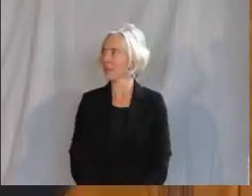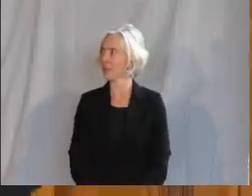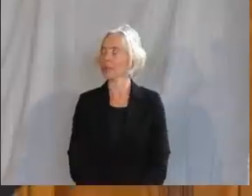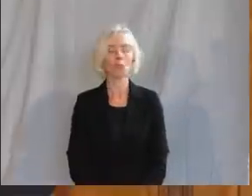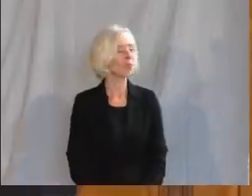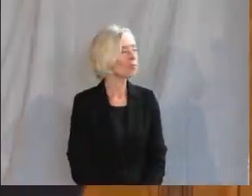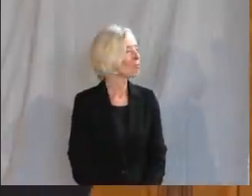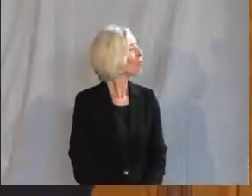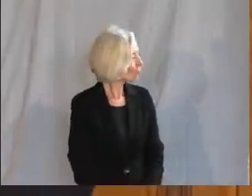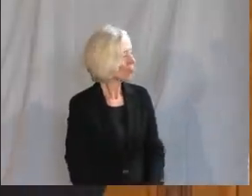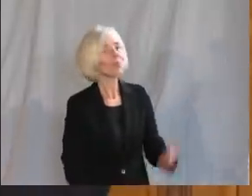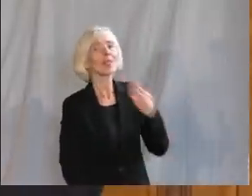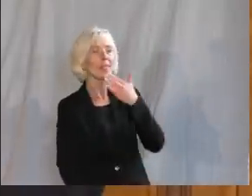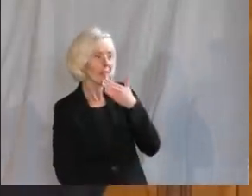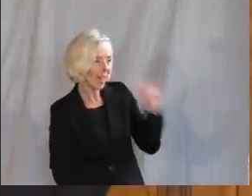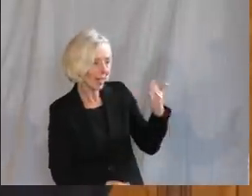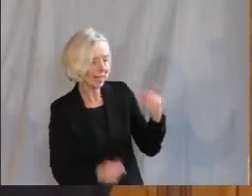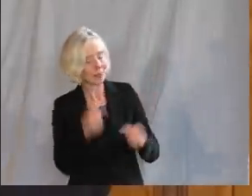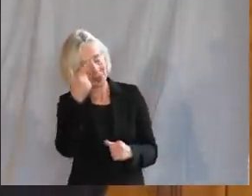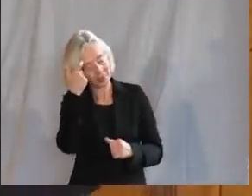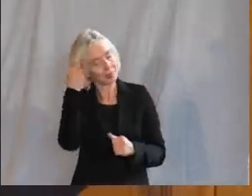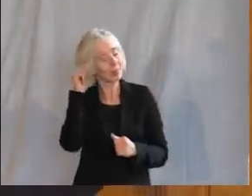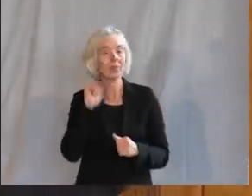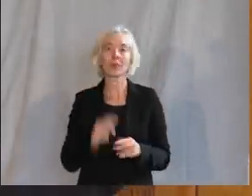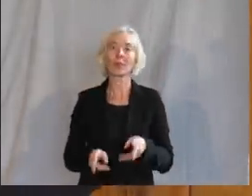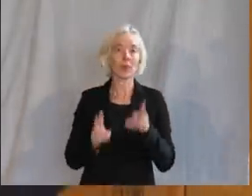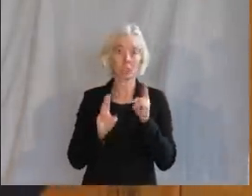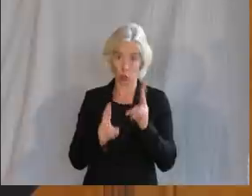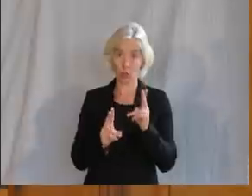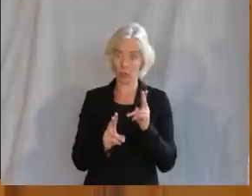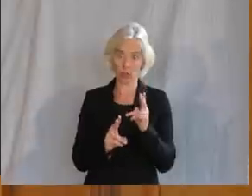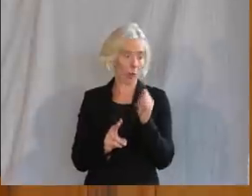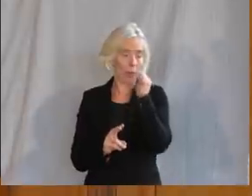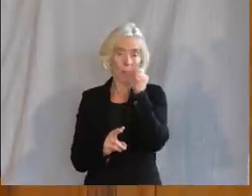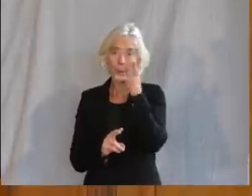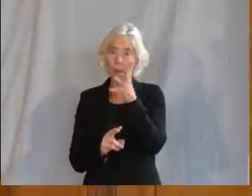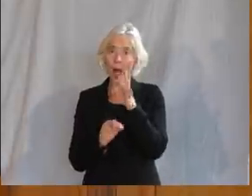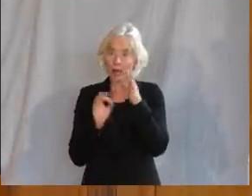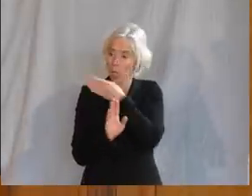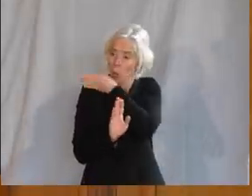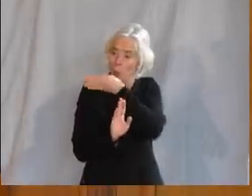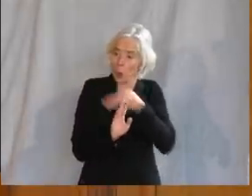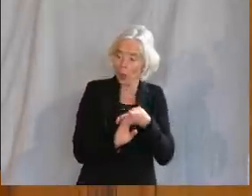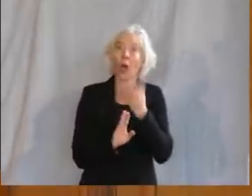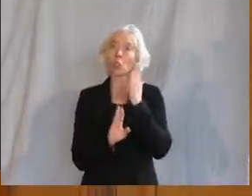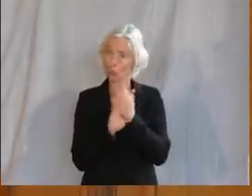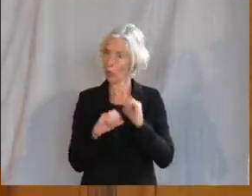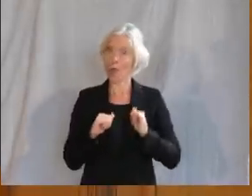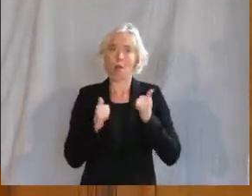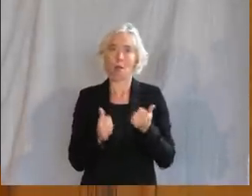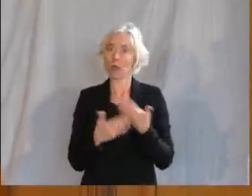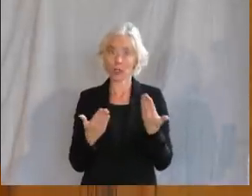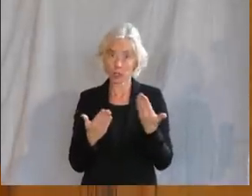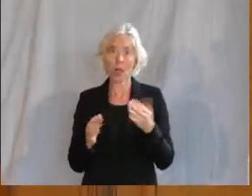Ja, vielen Dank. Wir haben tatsächlich nun in den letzten Tagen erlebt, dass sich das Infektionsgeschehen in Augsburg wesentlich